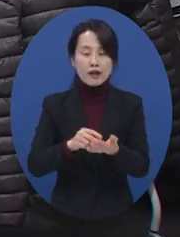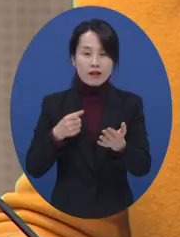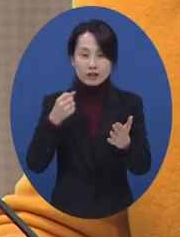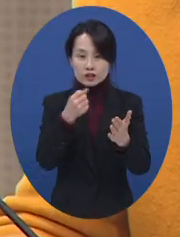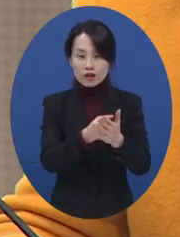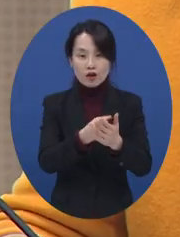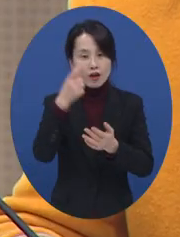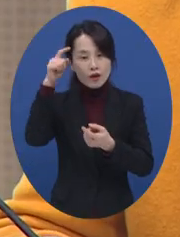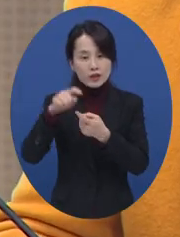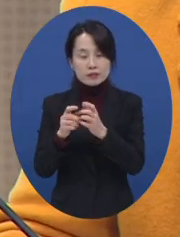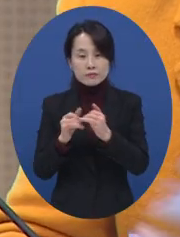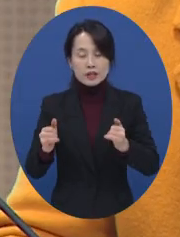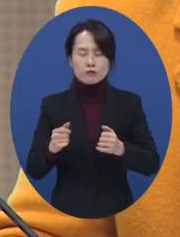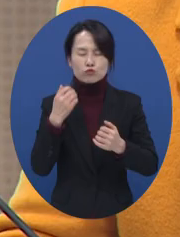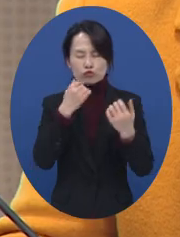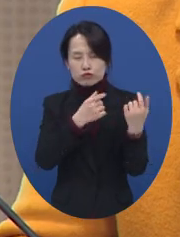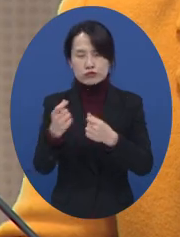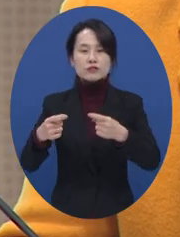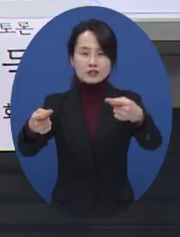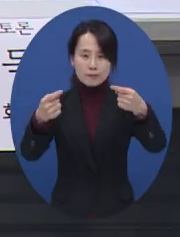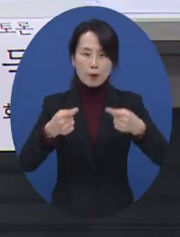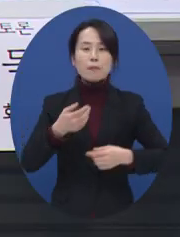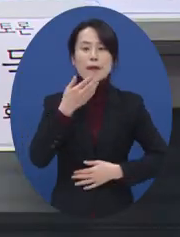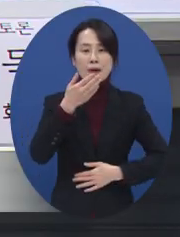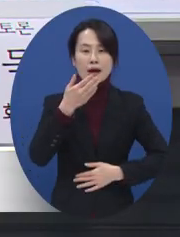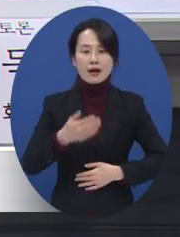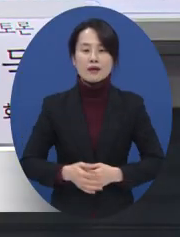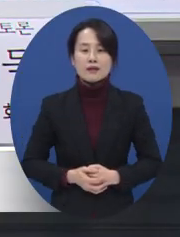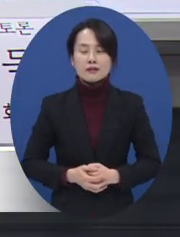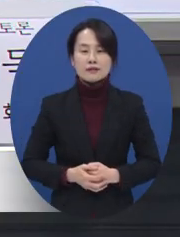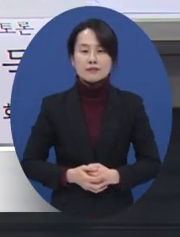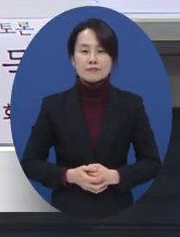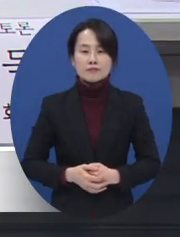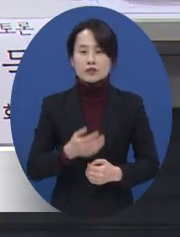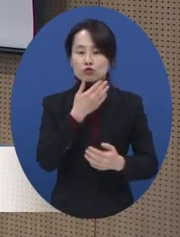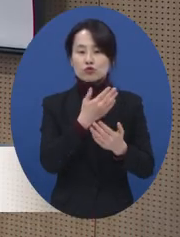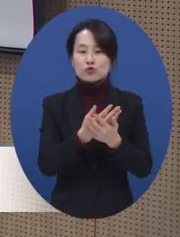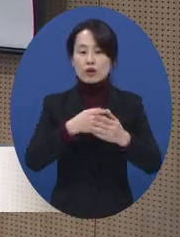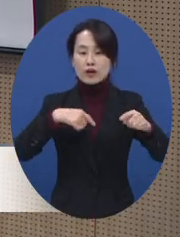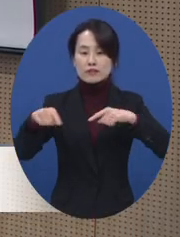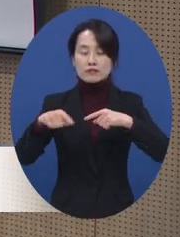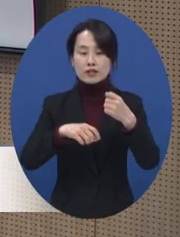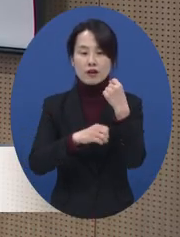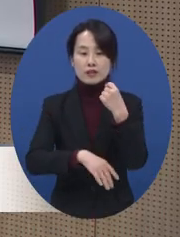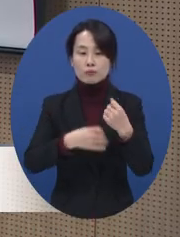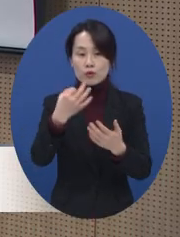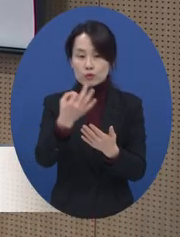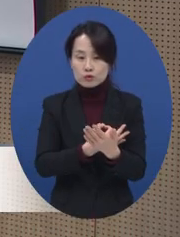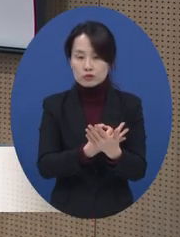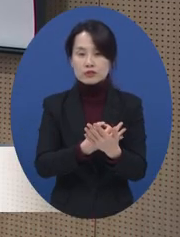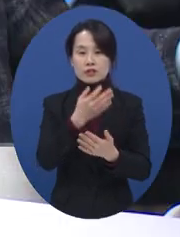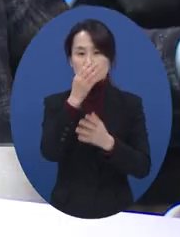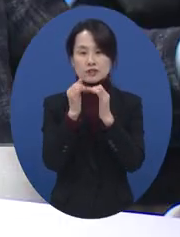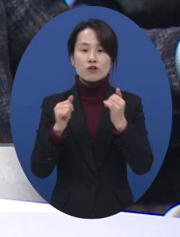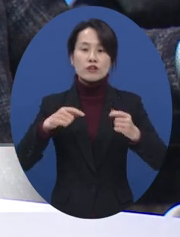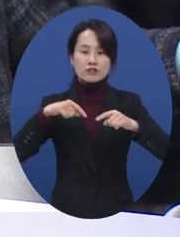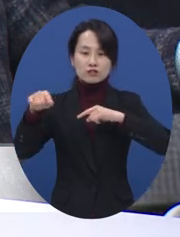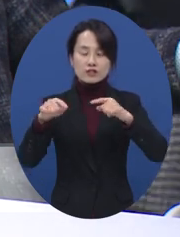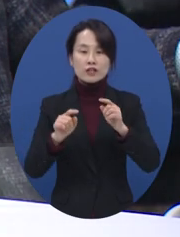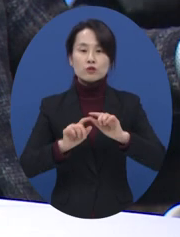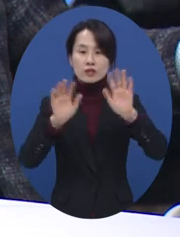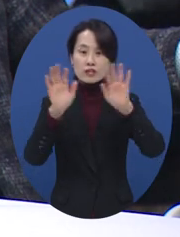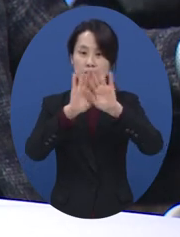주제를 정해 관심 있는 사람 누구든 목소리를 냈습니다. 경기도의 핵심 정책인 기본소득과 더불어 청년 정책,